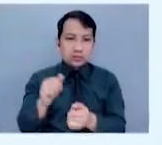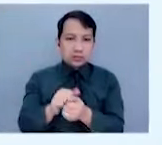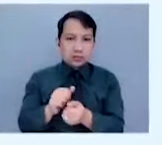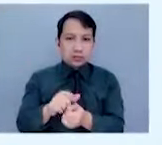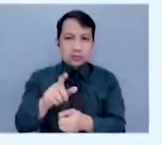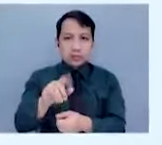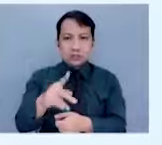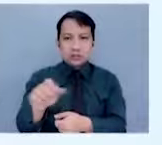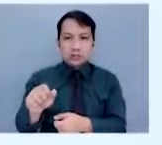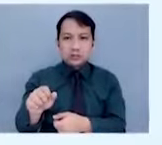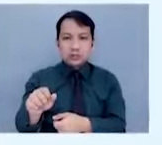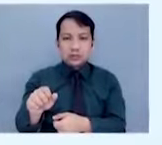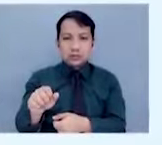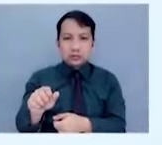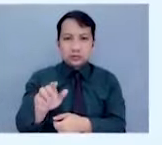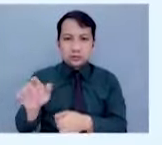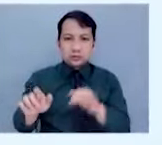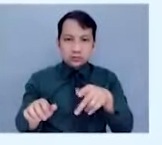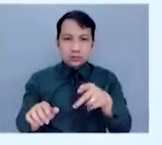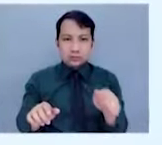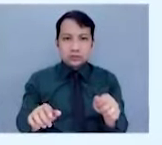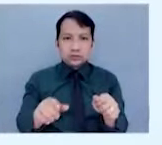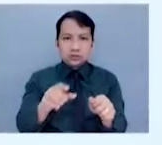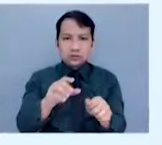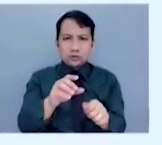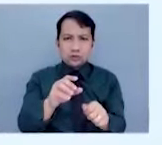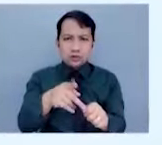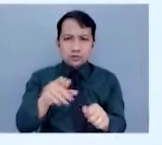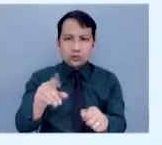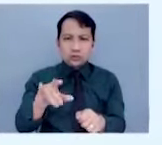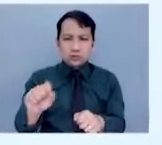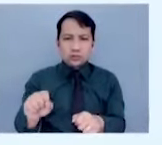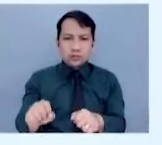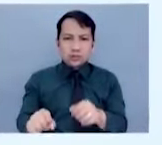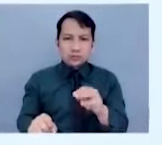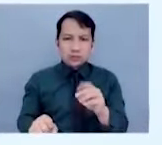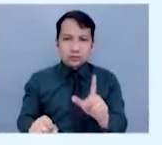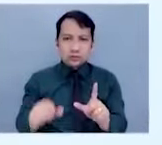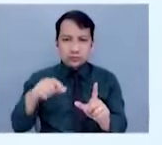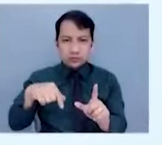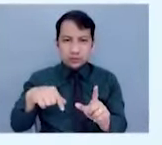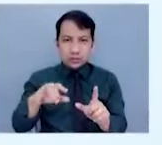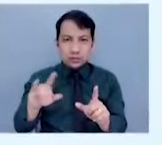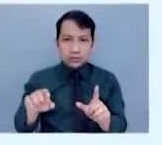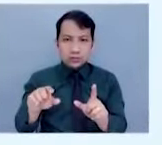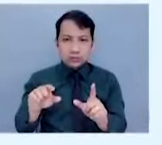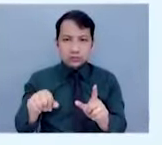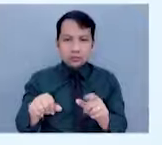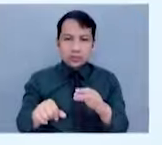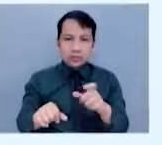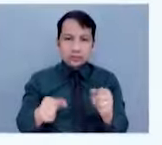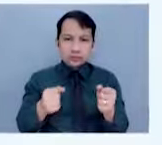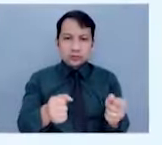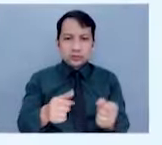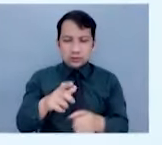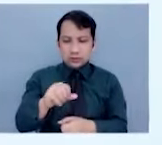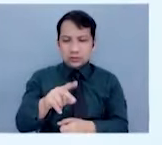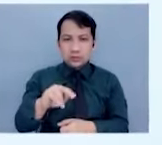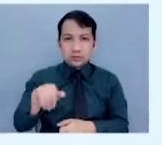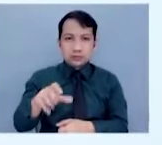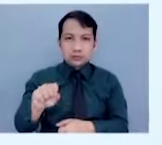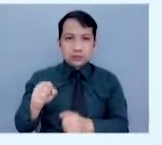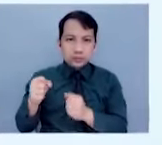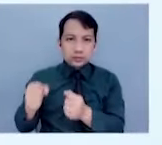pa Shopwise, JP Rizal Street, P. Olivero Street, ML Quezon Street, Karigma Street at San Jose Street, pati